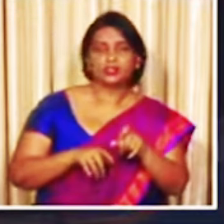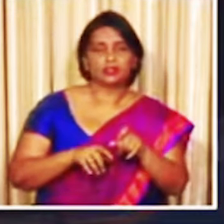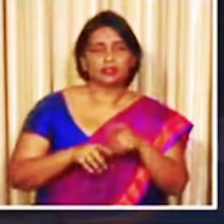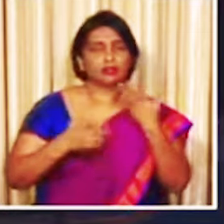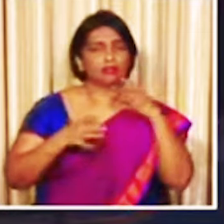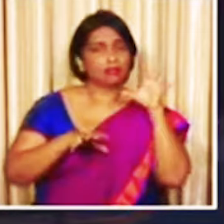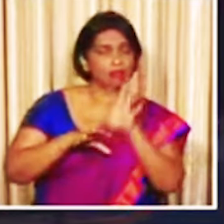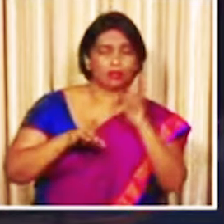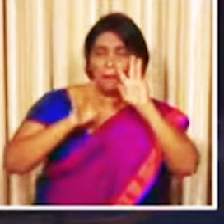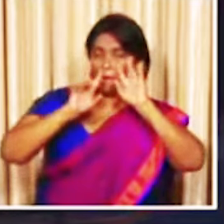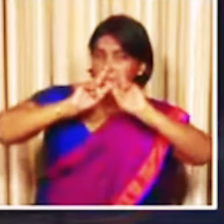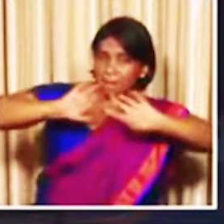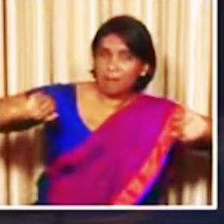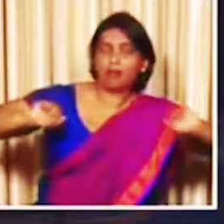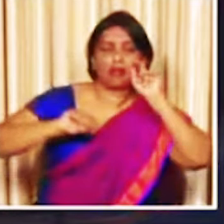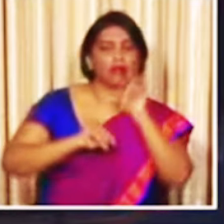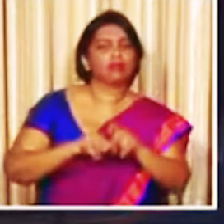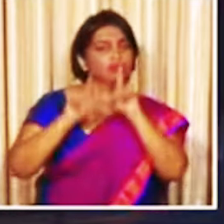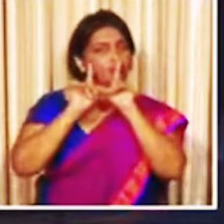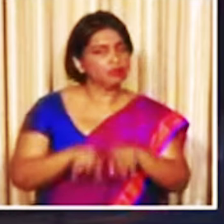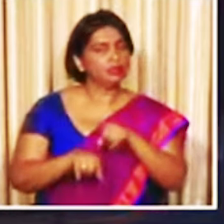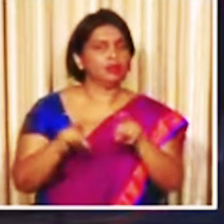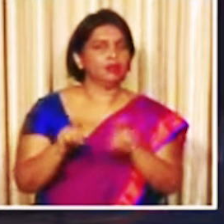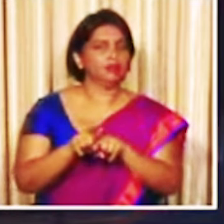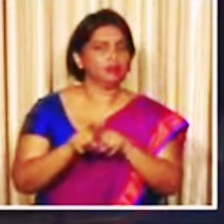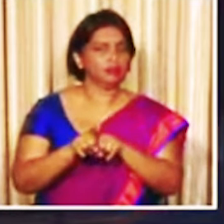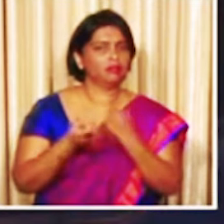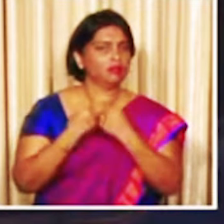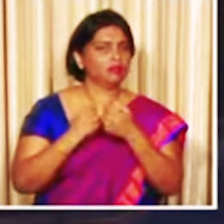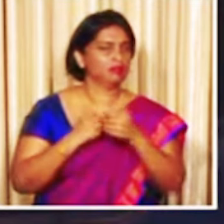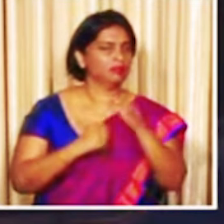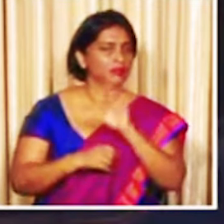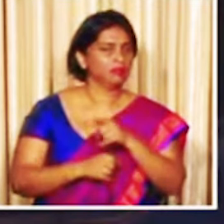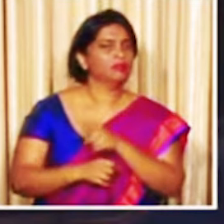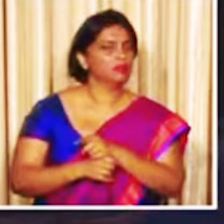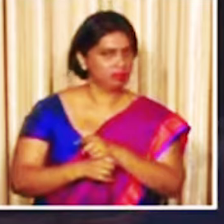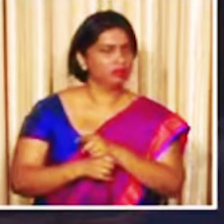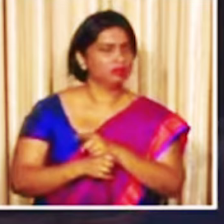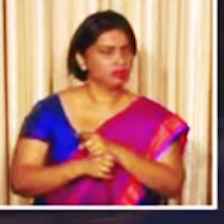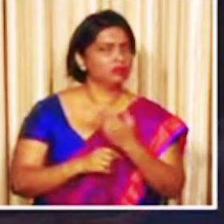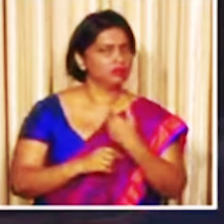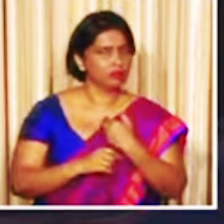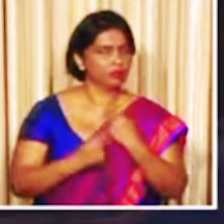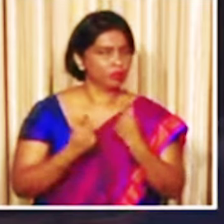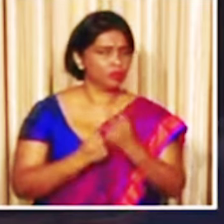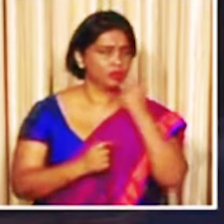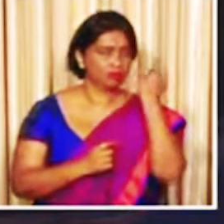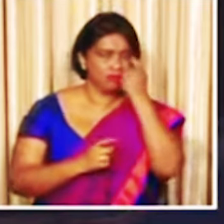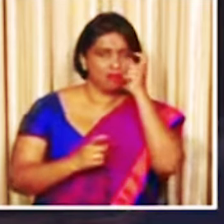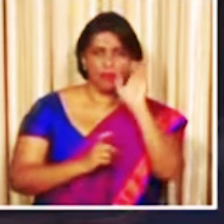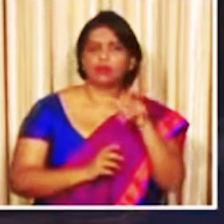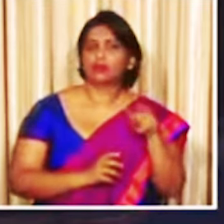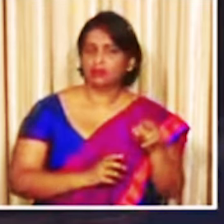சோதிக்கப்படுகின்ற சம்பவங்கள் நடைபெறுகின்றது. தயவு செய்து இந்த விடயங்களை நீங்கள் உடனடியாக கவனத்திலே சொல்லப்பட கொண்ட வேண்டும். ஏனென்றால் அந்தளவுக்கு அவர்கள் மிக